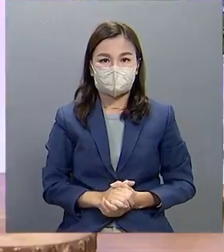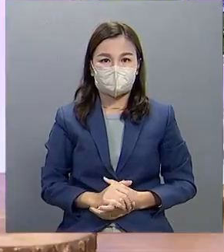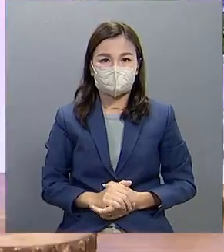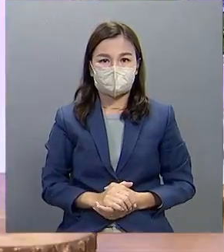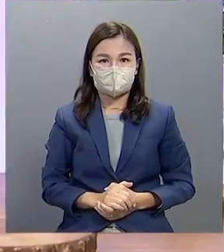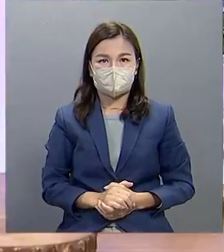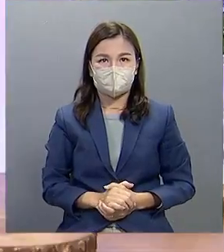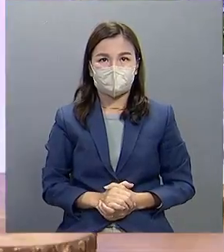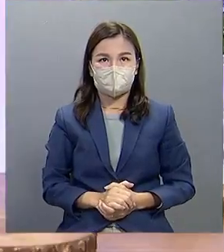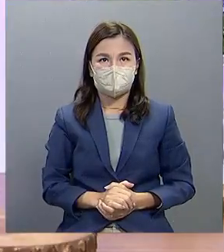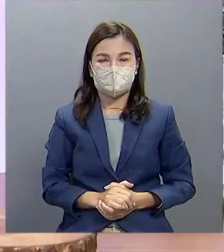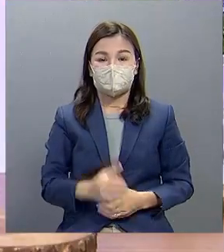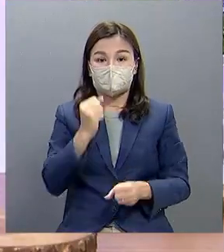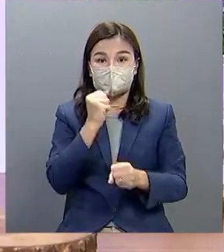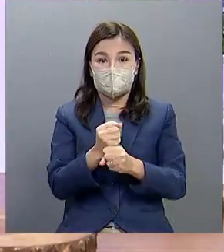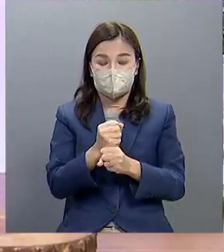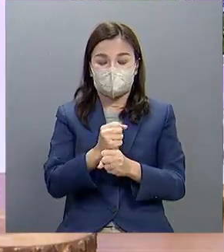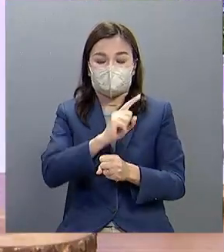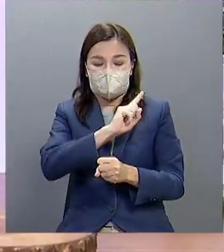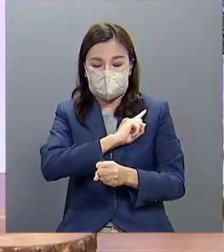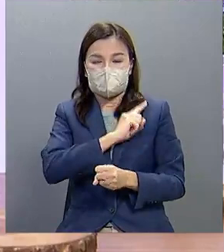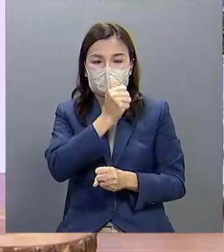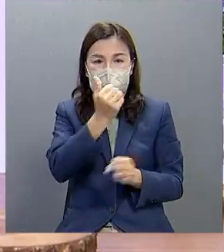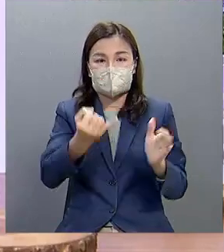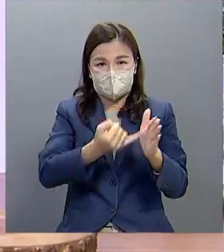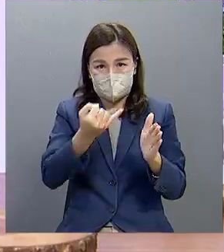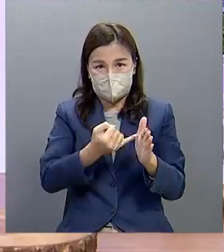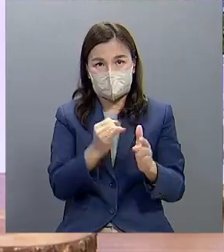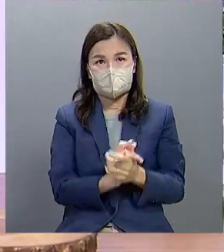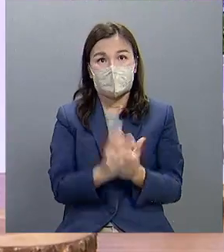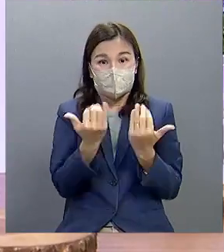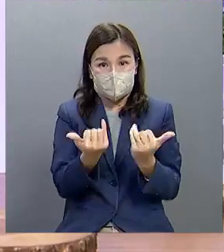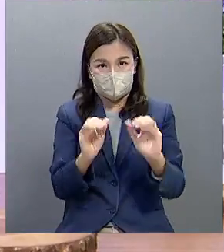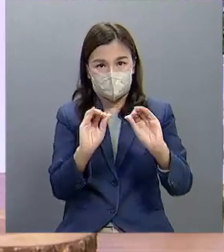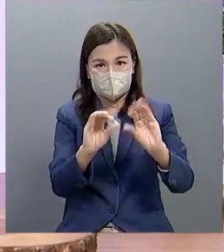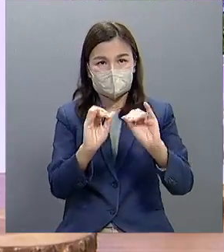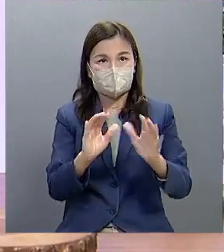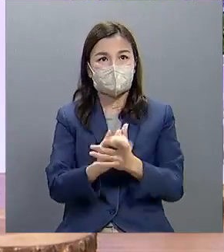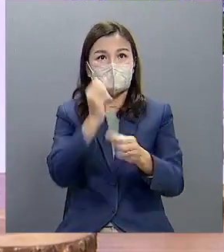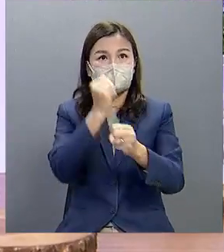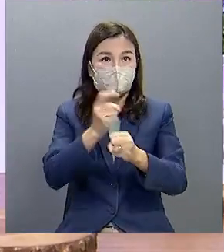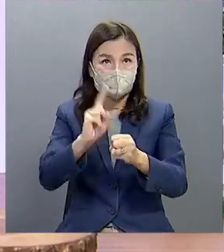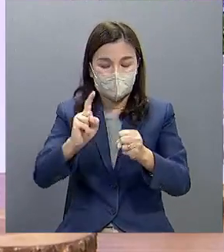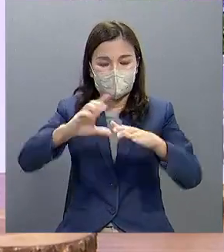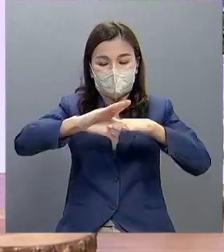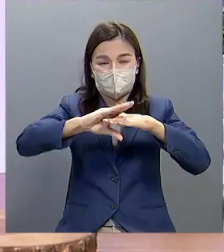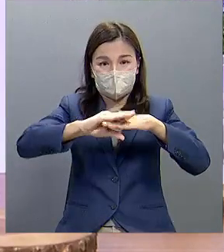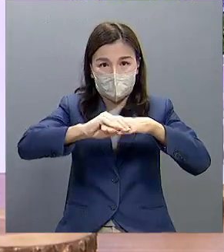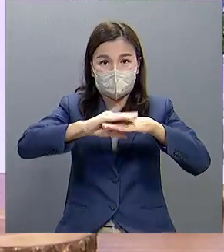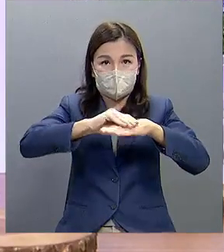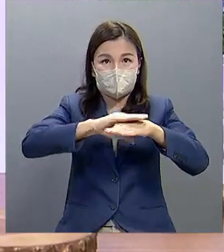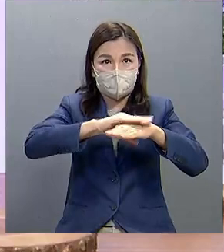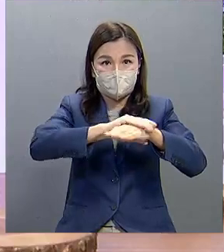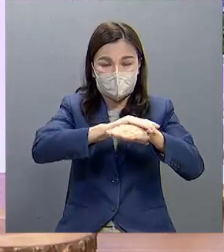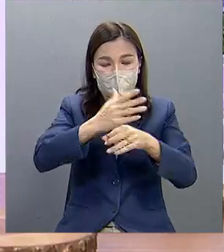Easy Handmade ทำได้ง่ายนิดเดียวนะคะวันนี้การจะมาสอนคุณผู้ชมทำมัสซาดแอนด์มิลบาร์ค่ะมัสซาดแอนด์มิลบาร์นะคะก็คือน้ำ